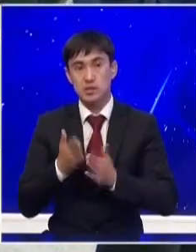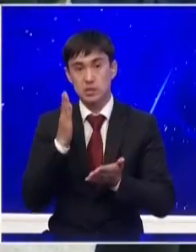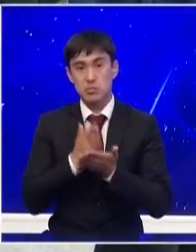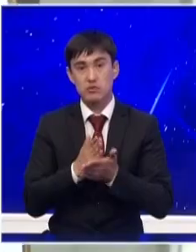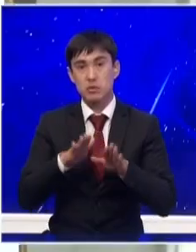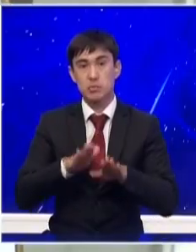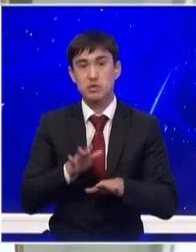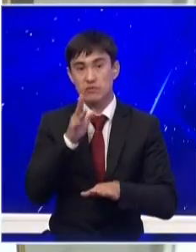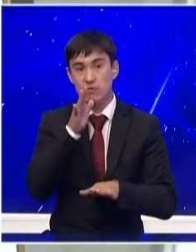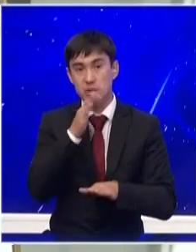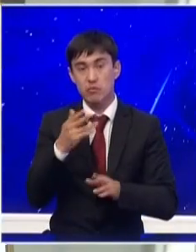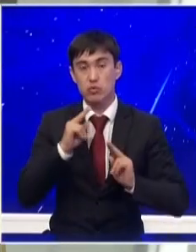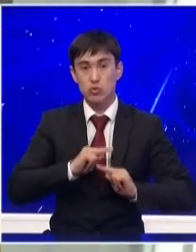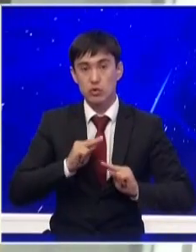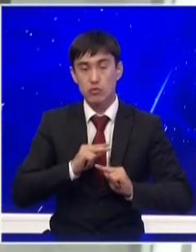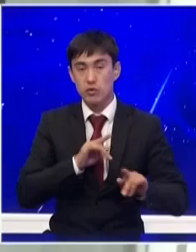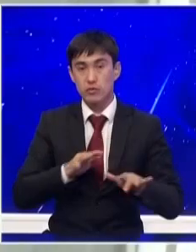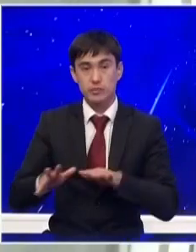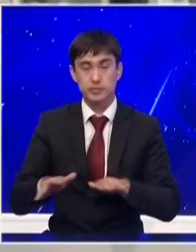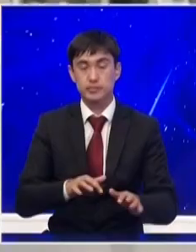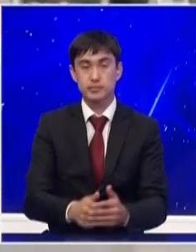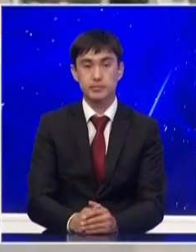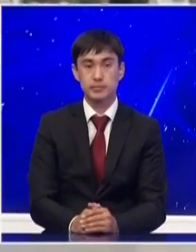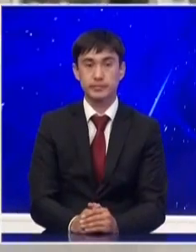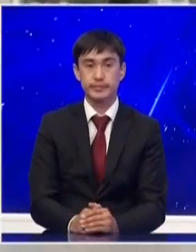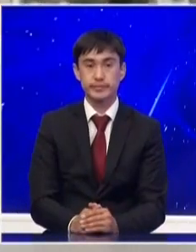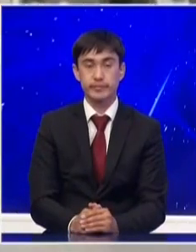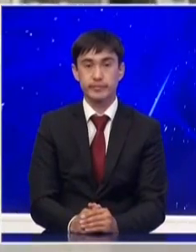имевших место во время его трудовой деятельности.